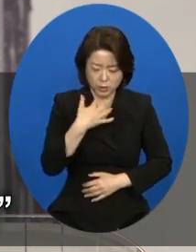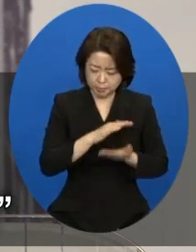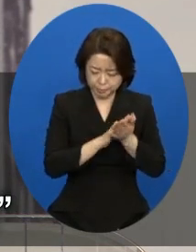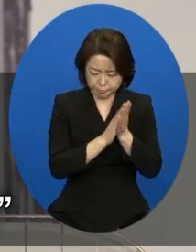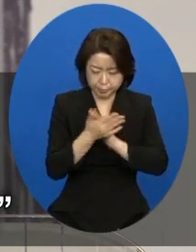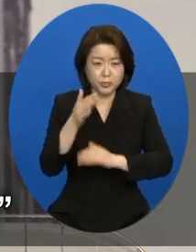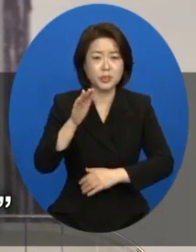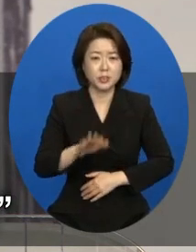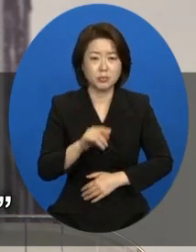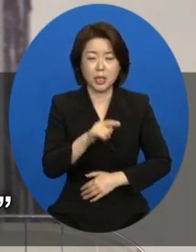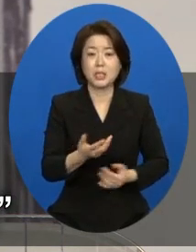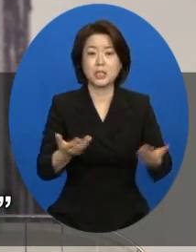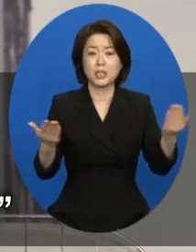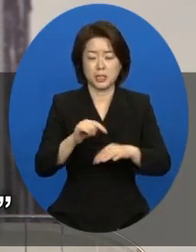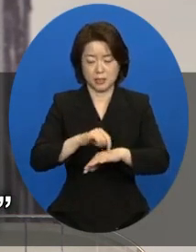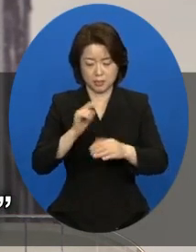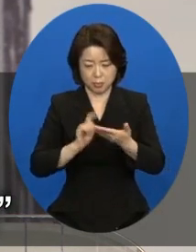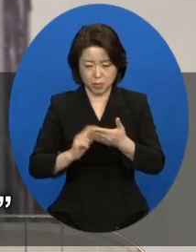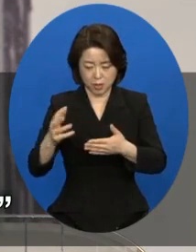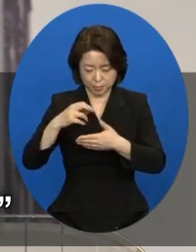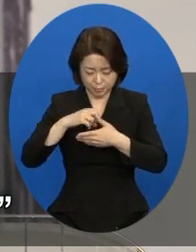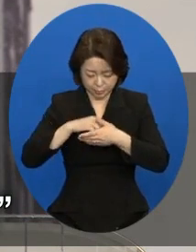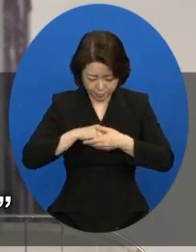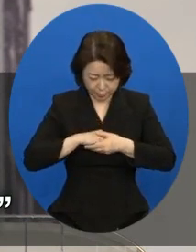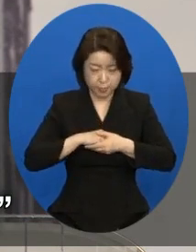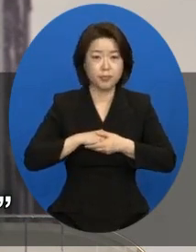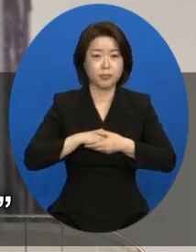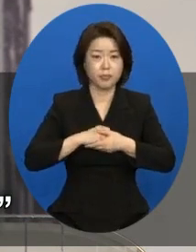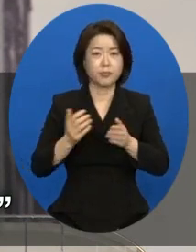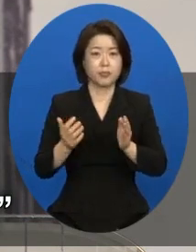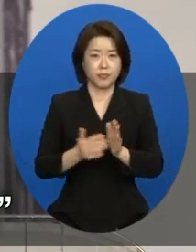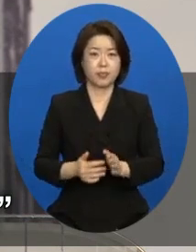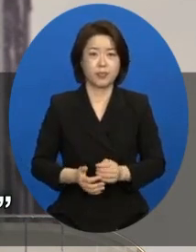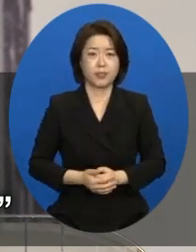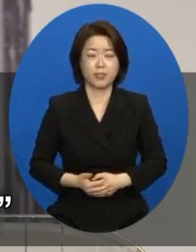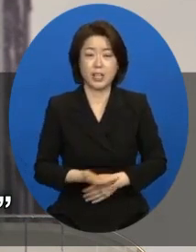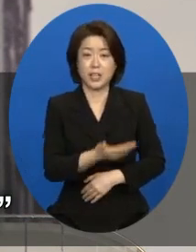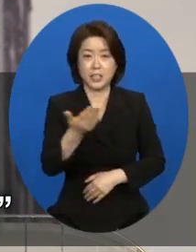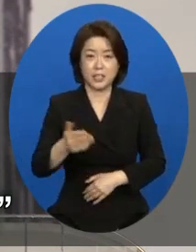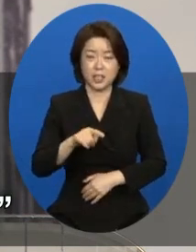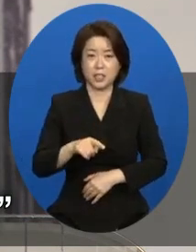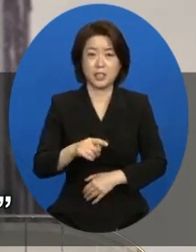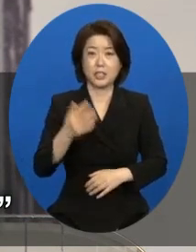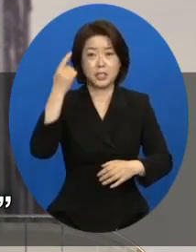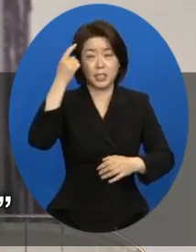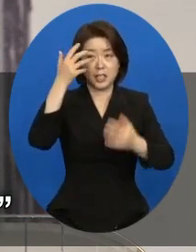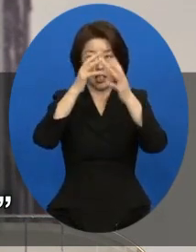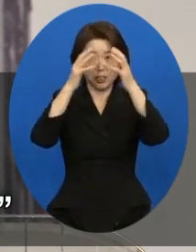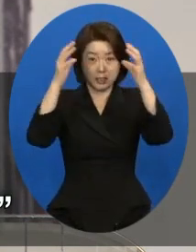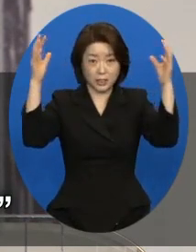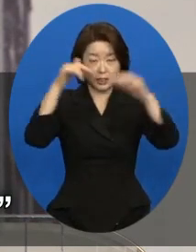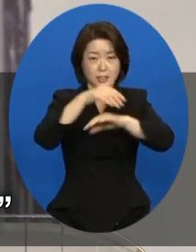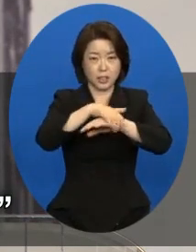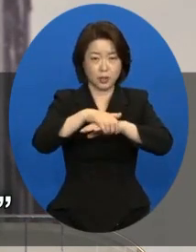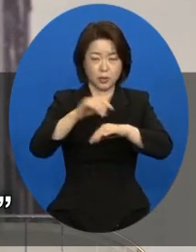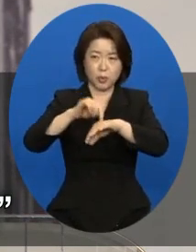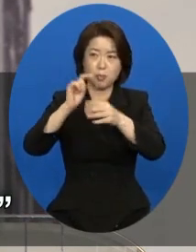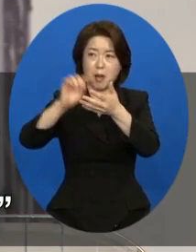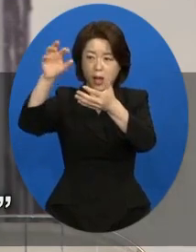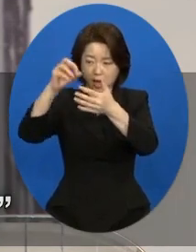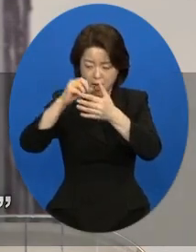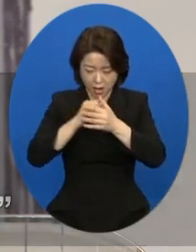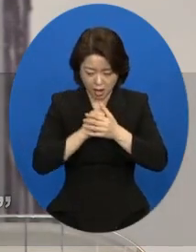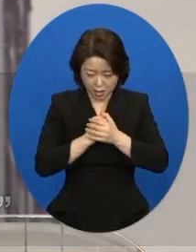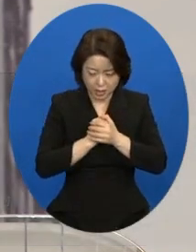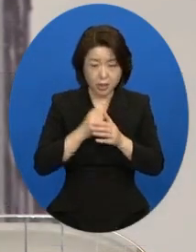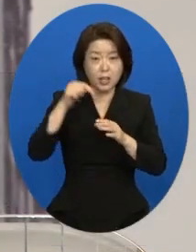변하였지만 이 일을 마음에 간직하였다. 여러분, 이 그림을 여러분 마음에 깊이